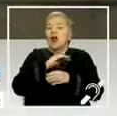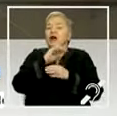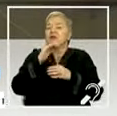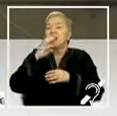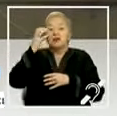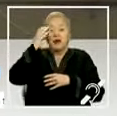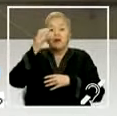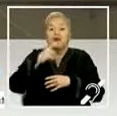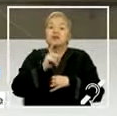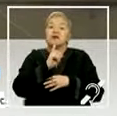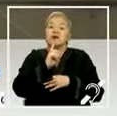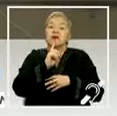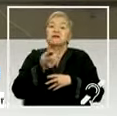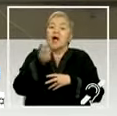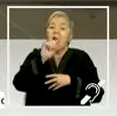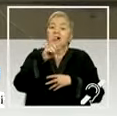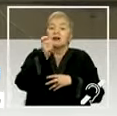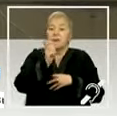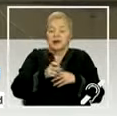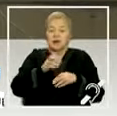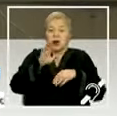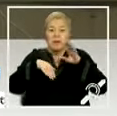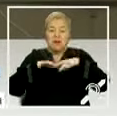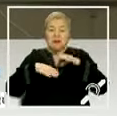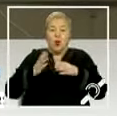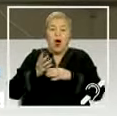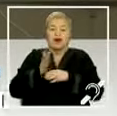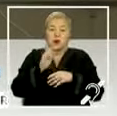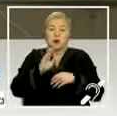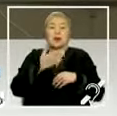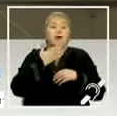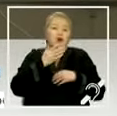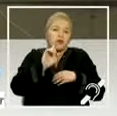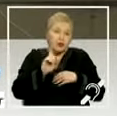privind nominalizarea unui ministru interimar în